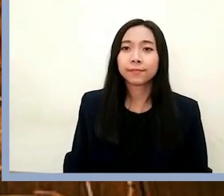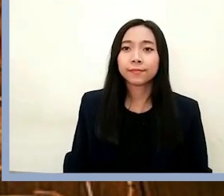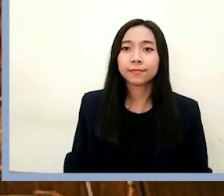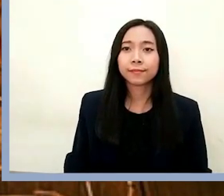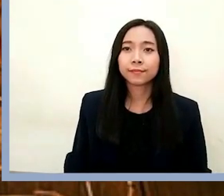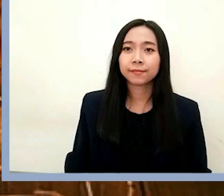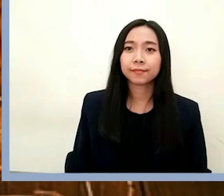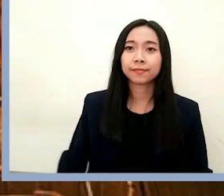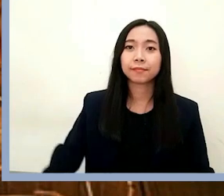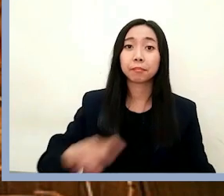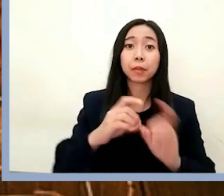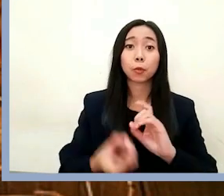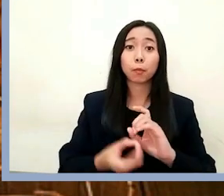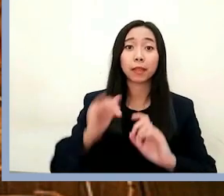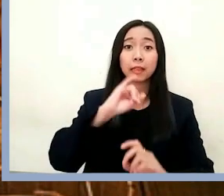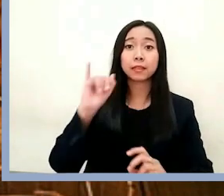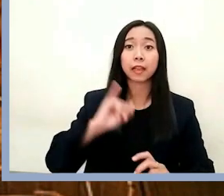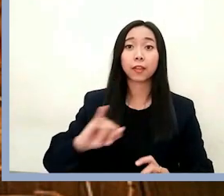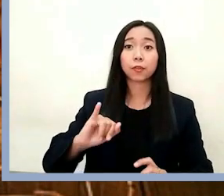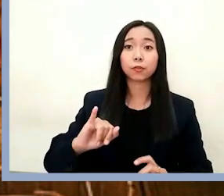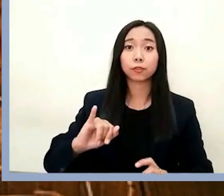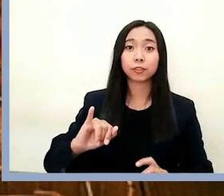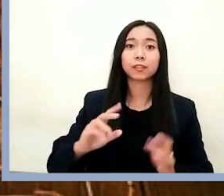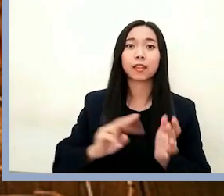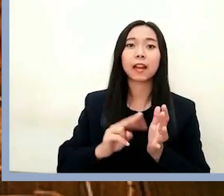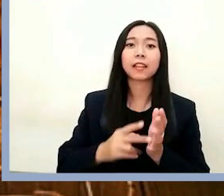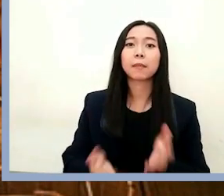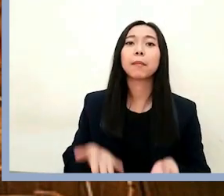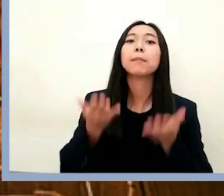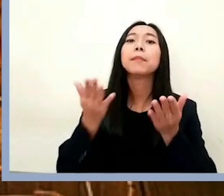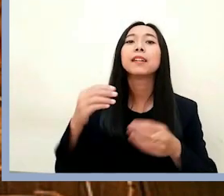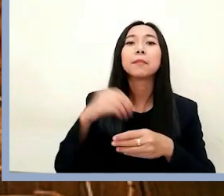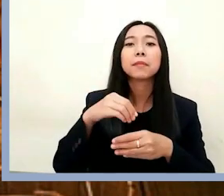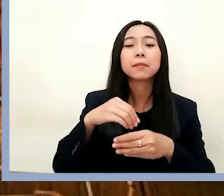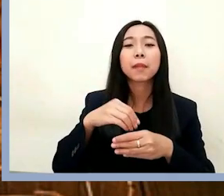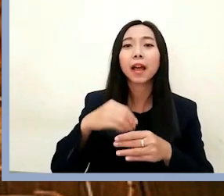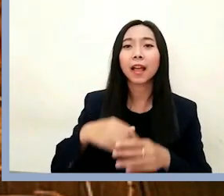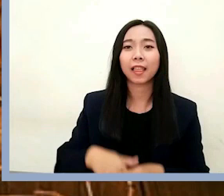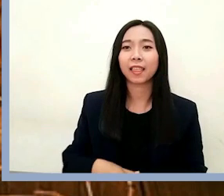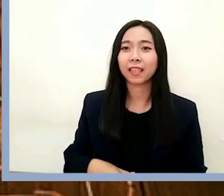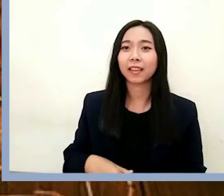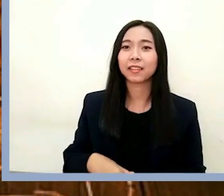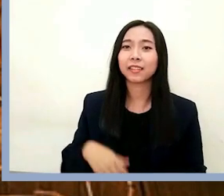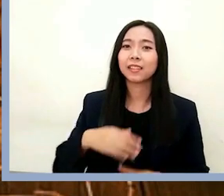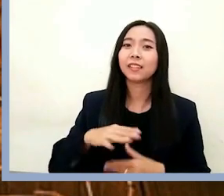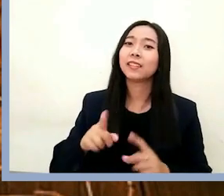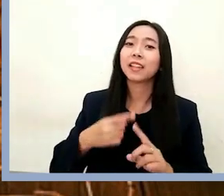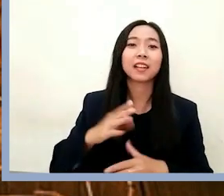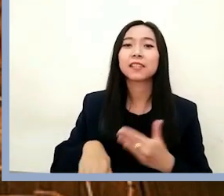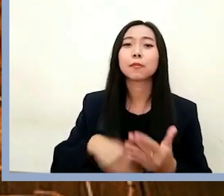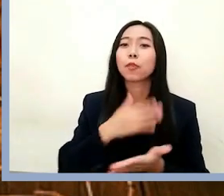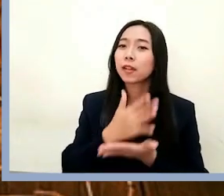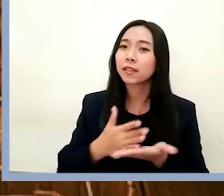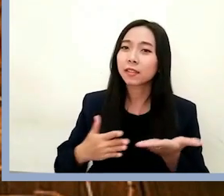pertobatan sakit dinyatakan dengan memberi persembahan dari Separuh kekayaannya dan pemberian